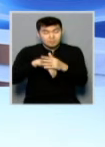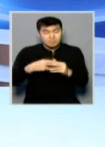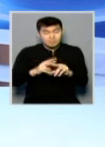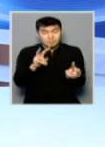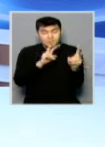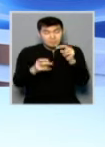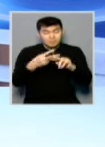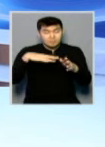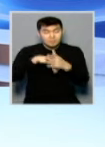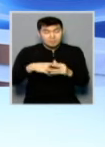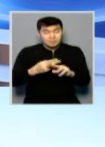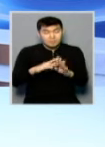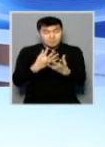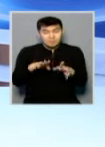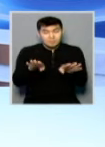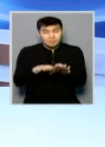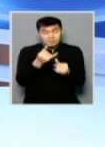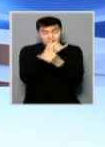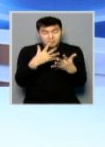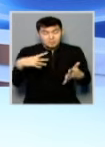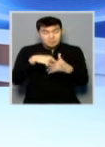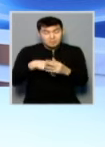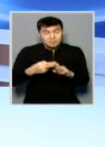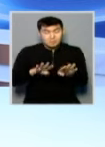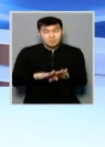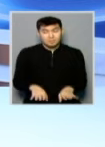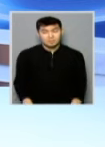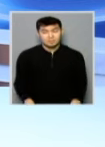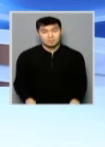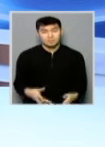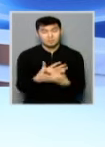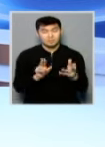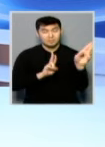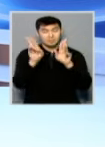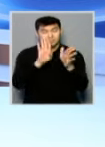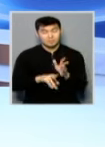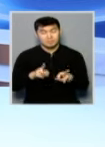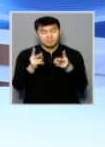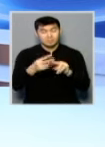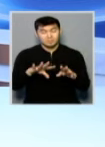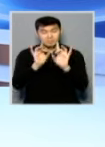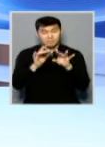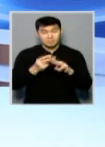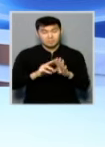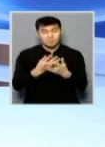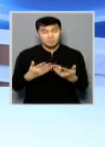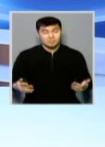рейдовые мероприятия. Однако пока достучаться до горожан не удается. О мерах и правилах безопасности расскажет моя